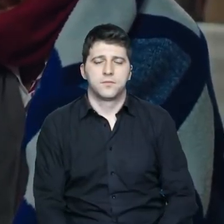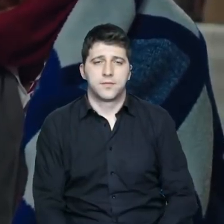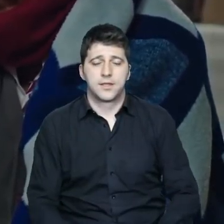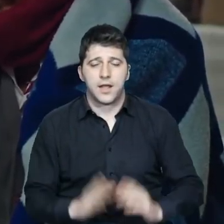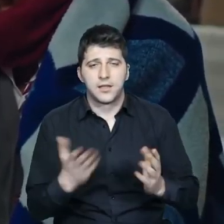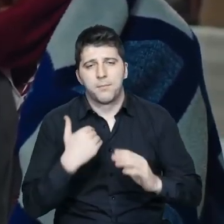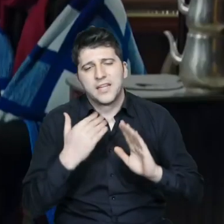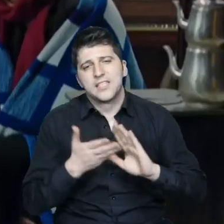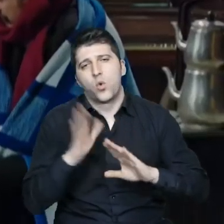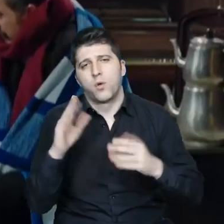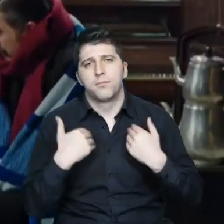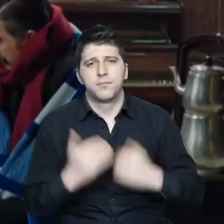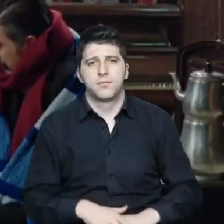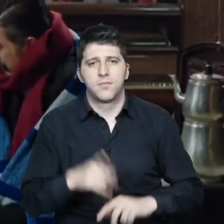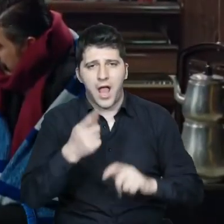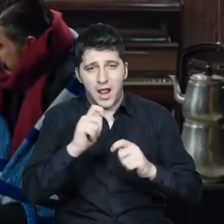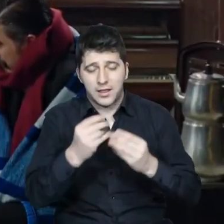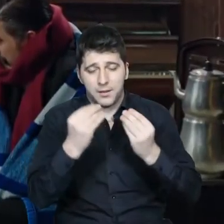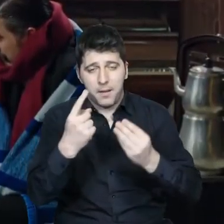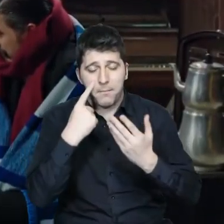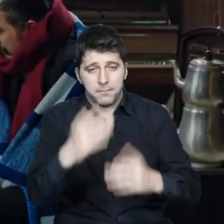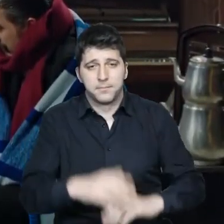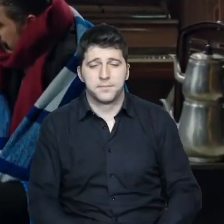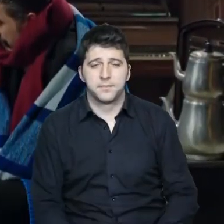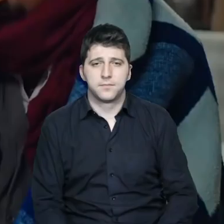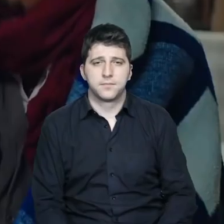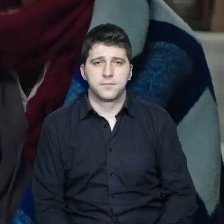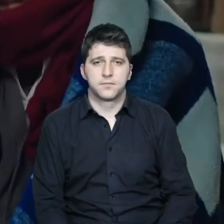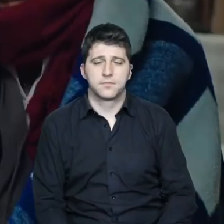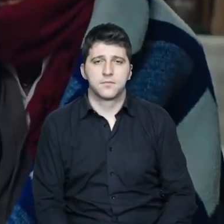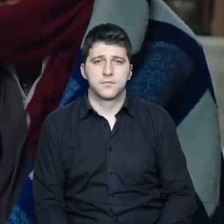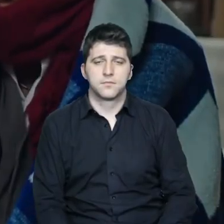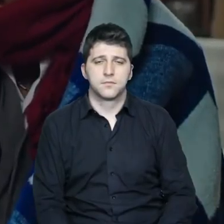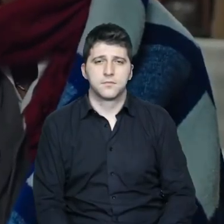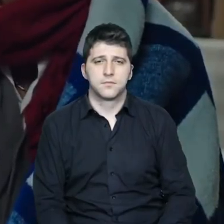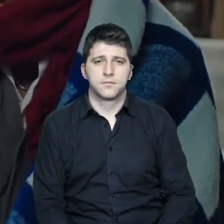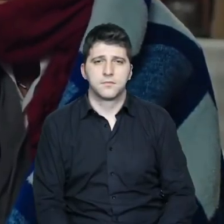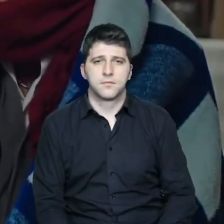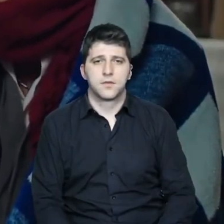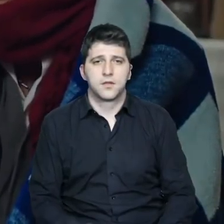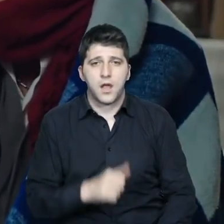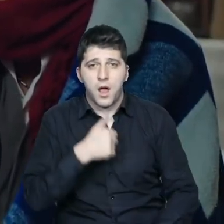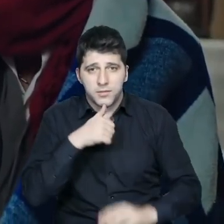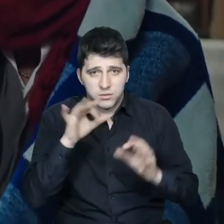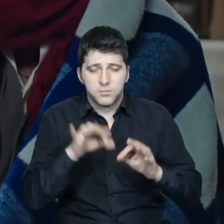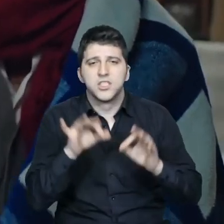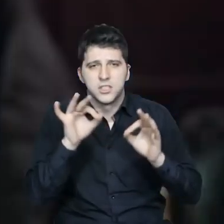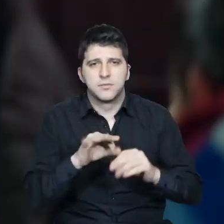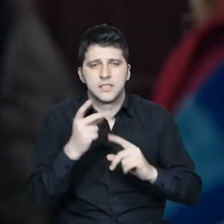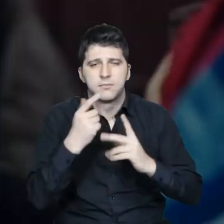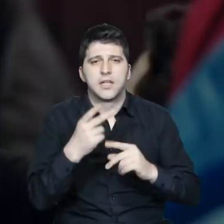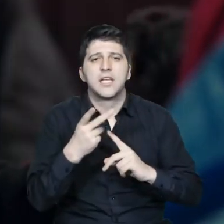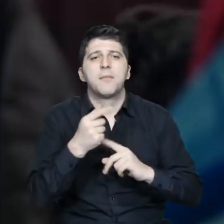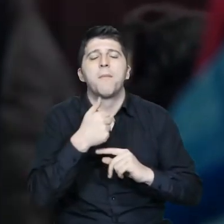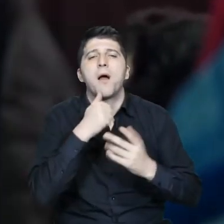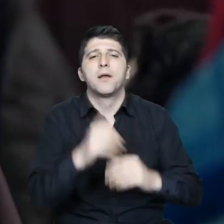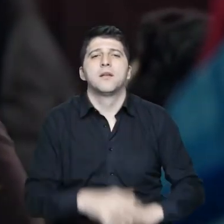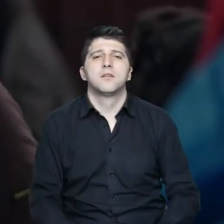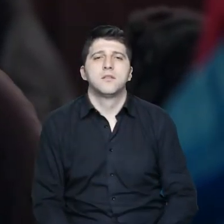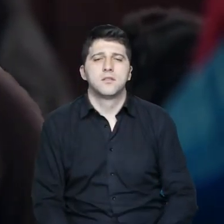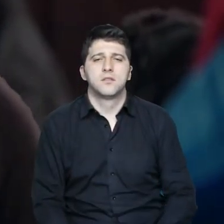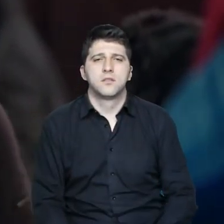Hadi ben çıkıyorum. Şu anahtarı alın bakayım. Sehpa'ya bıraktı. Abi şimdi mi? Şimdi İsmail. İbrahim abi.